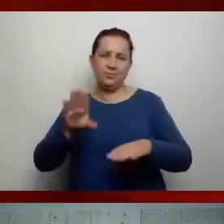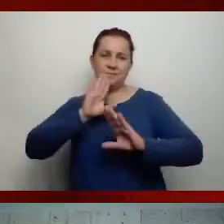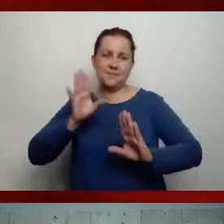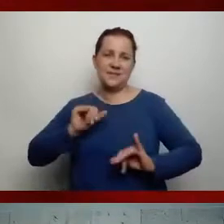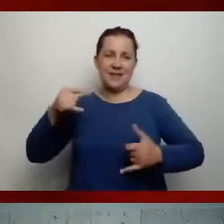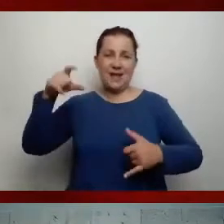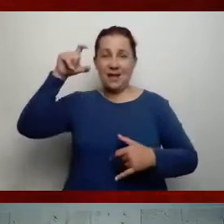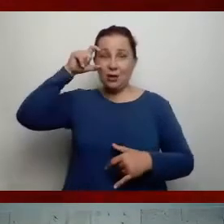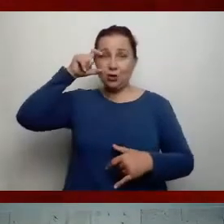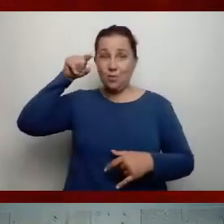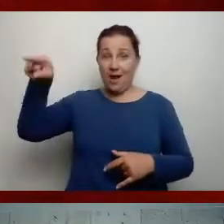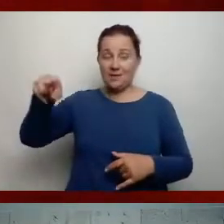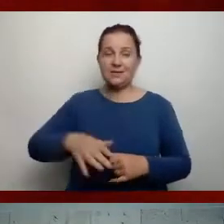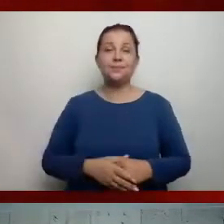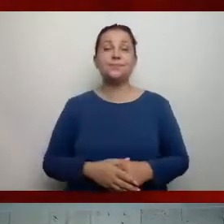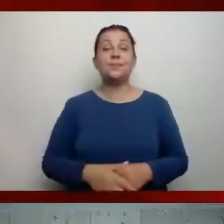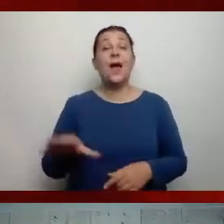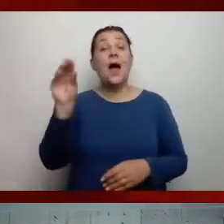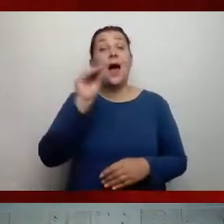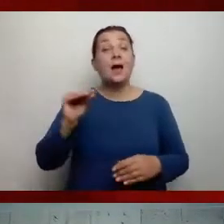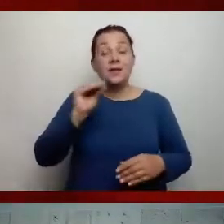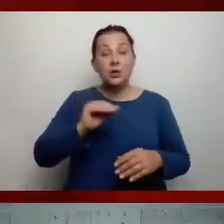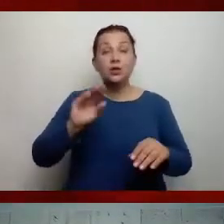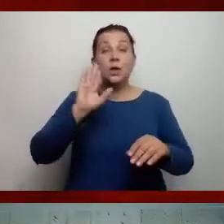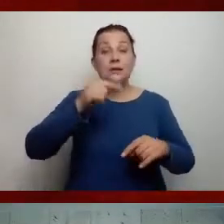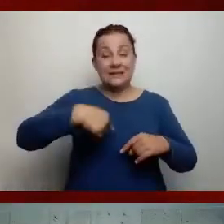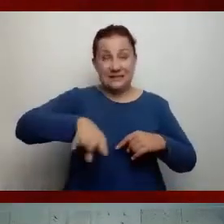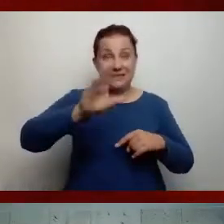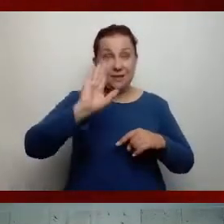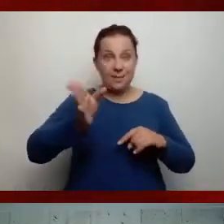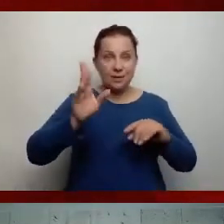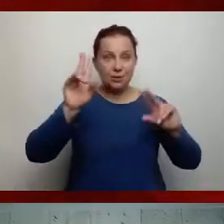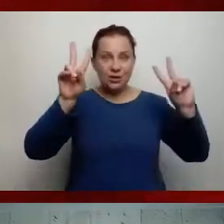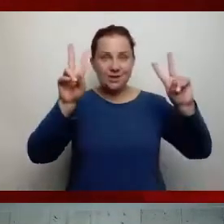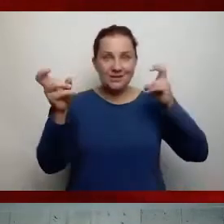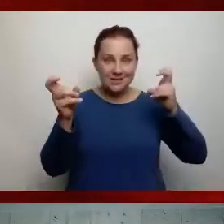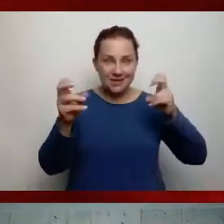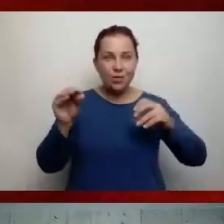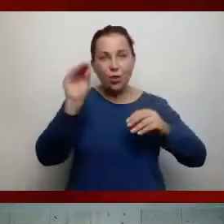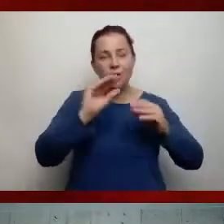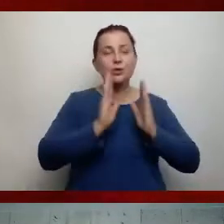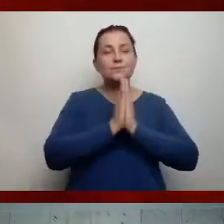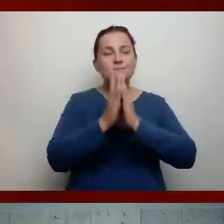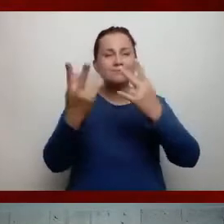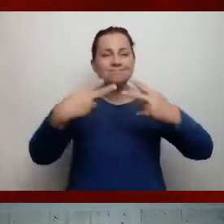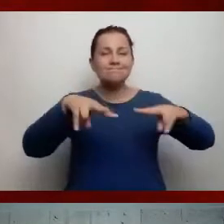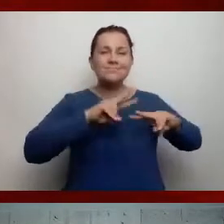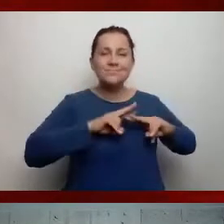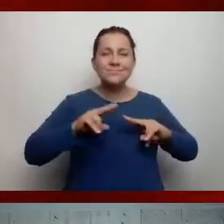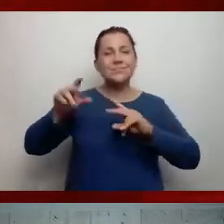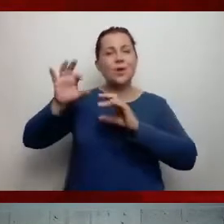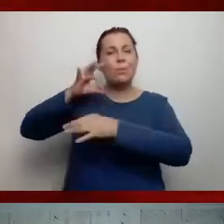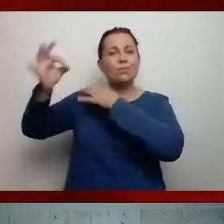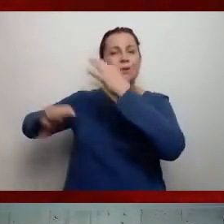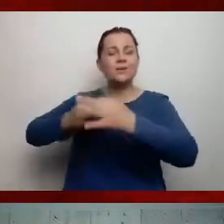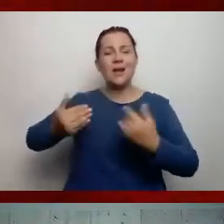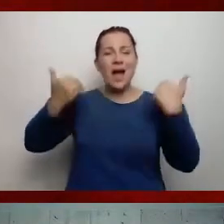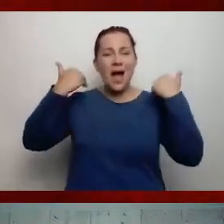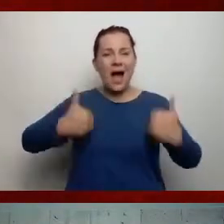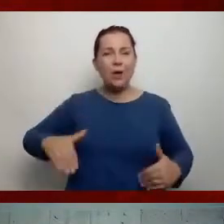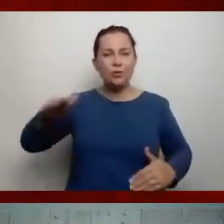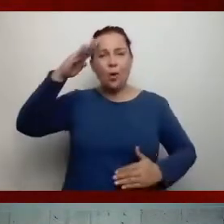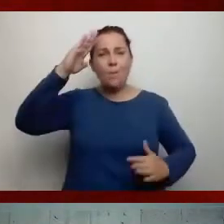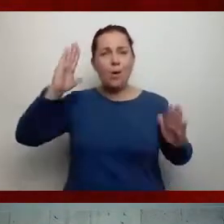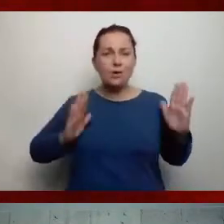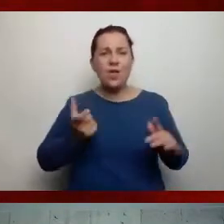Tymczasem nie pozwolę sobie wrócić, zanim jeszcze cytaty nas chyba odwiedzą, tak? Pozwolę sobie wrócić do samego utworu Autoportret. Trochę mi brakuje głosu